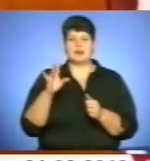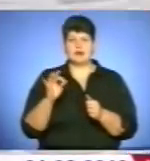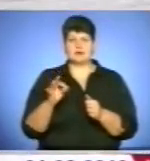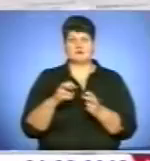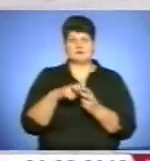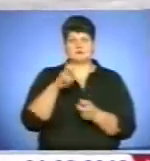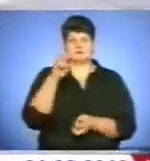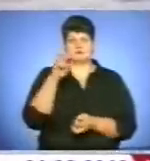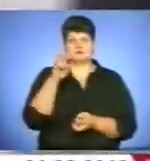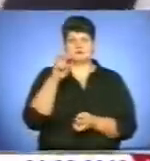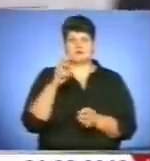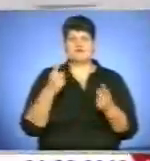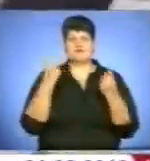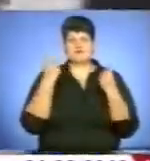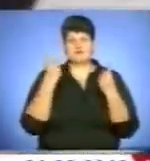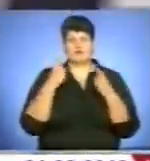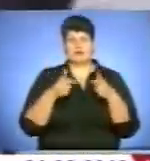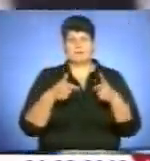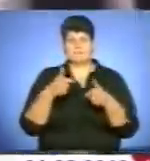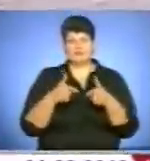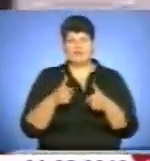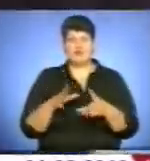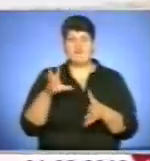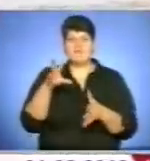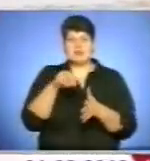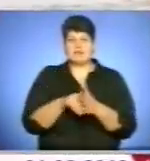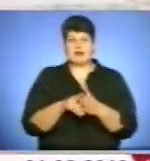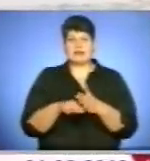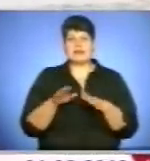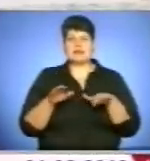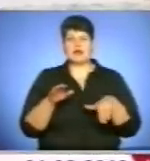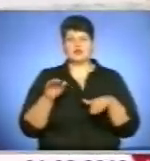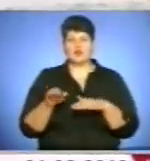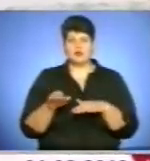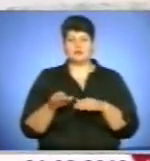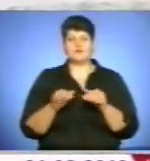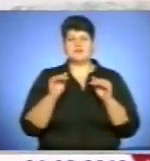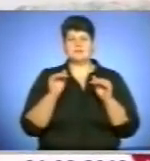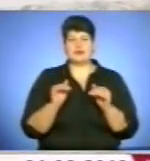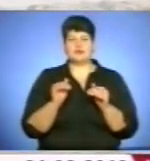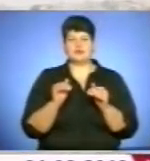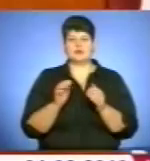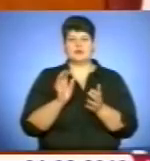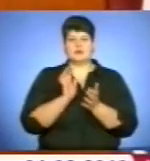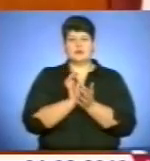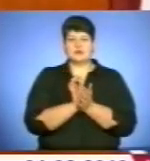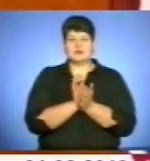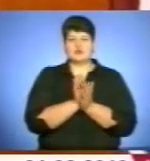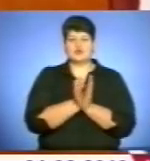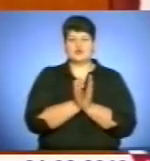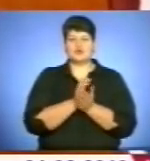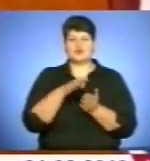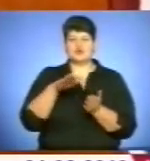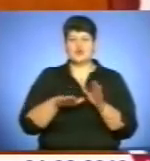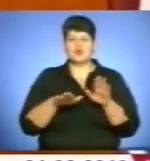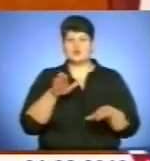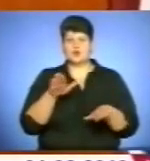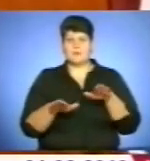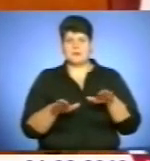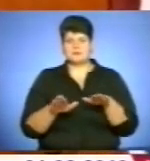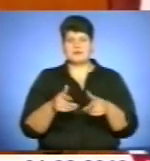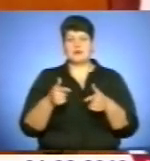хребта. Високі підбори негативно впливають і на ноги, адже зменшують амортизацію склепінь стопи. При високих підборах